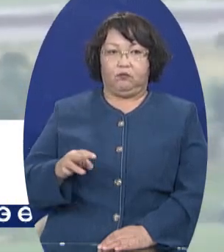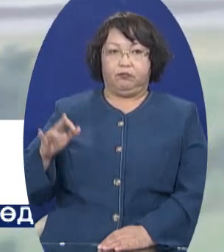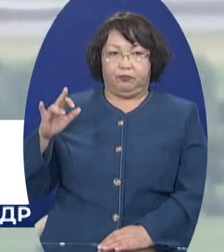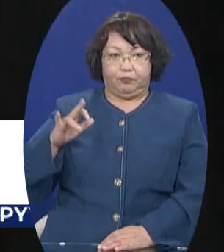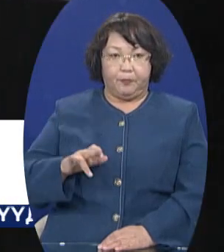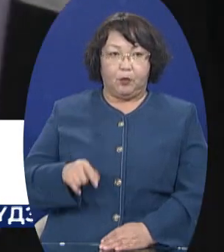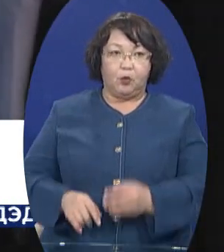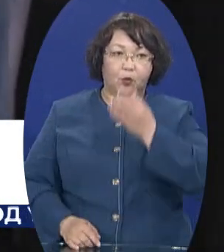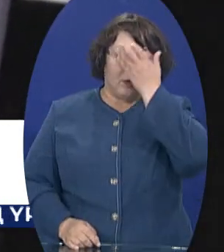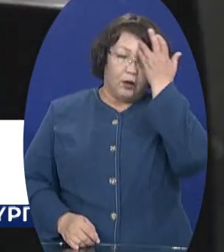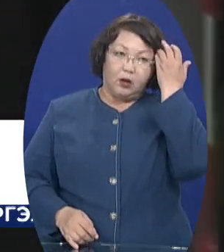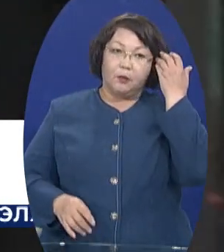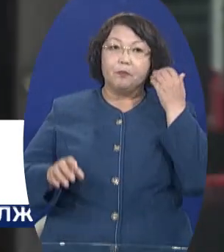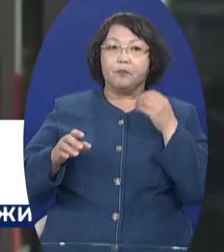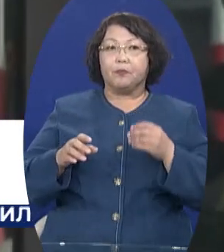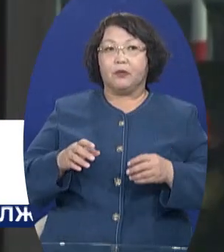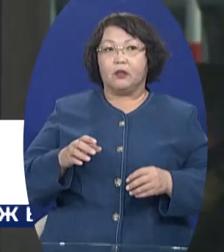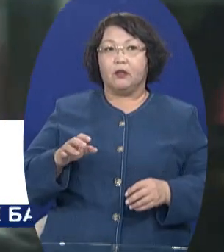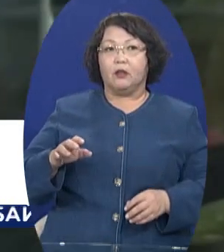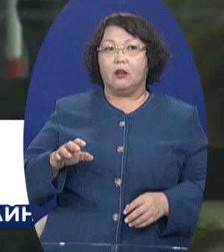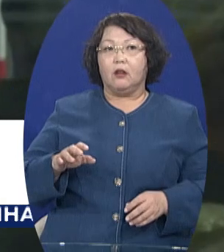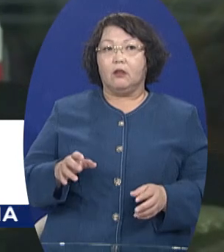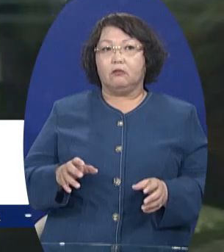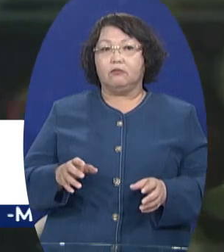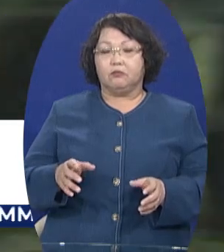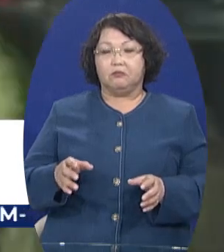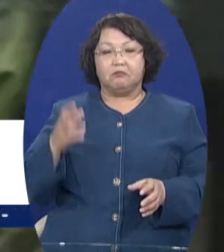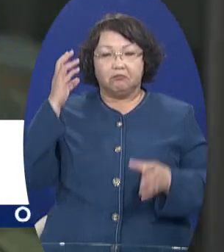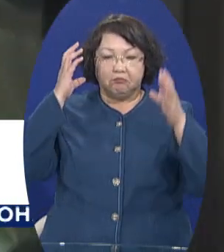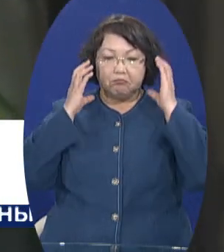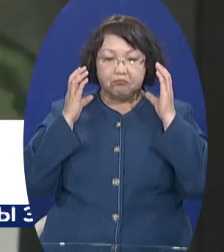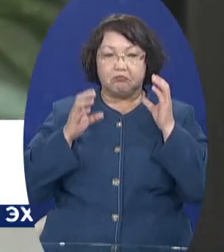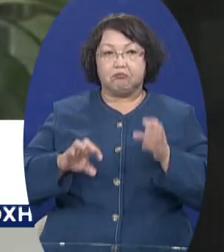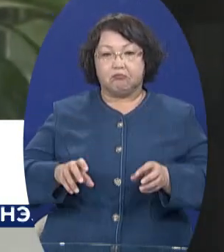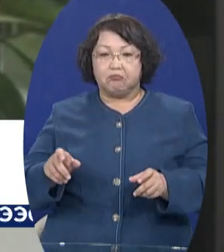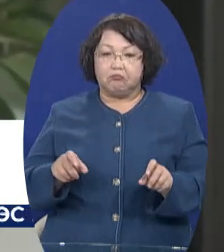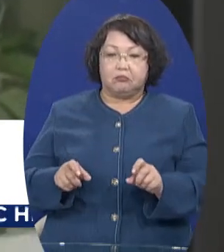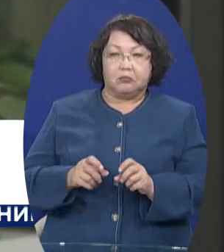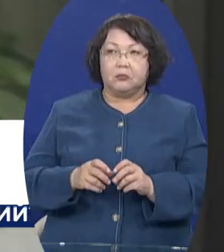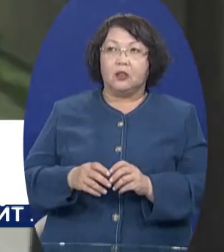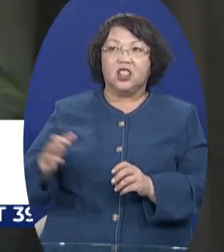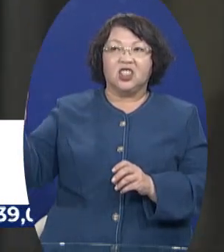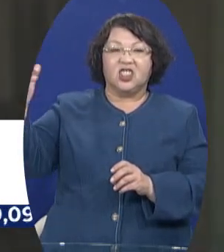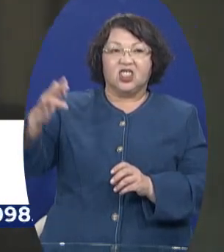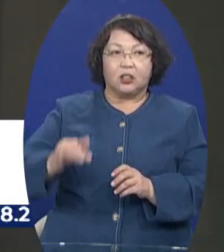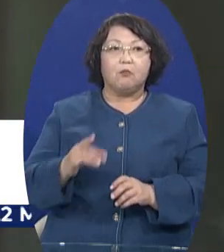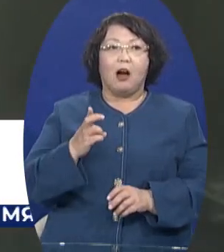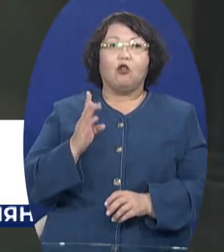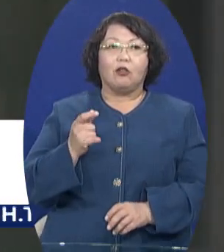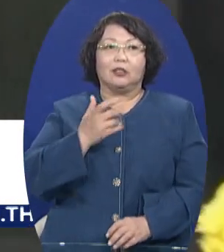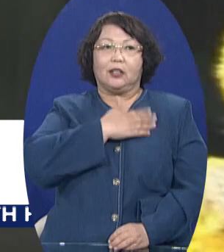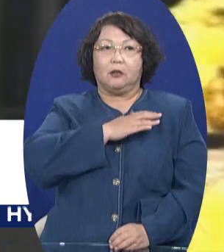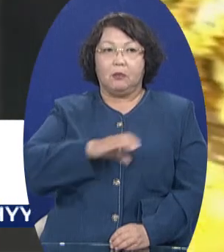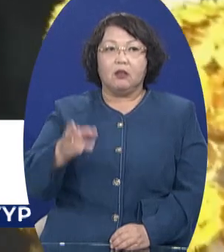онгоцны буудалд газардсныг агаарын хөдөлгөөний хяндаг Flight Radar 24 цахим хуудсанд мэдээлсэн. Тэрээр Бангкокийн цагдаагийн газар болон дээд шүүхэд очиж